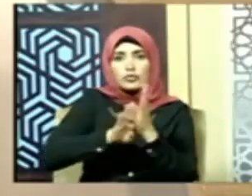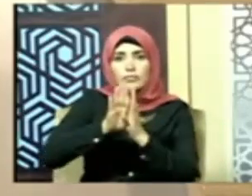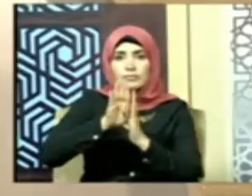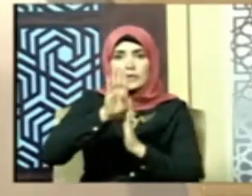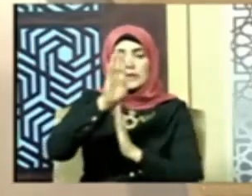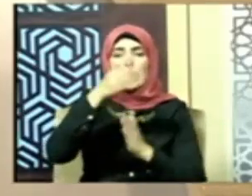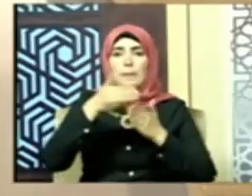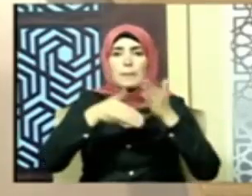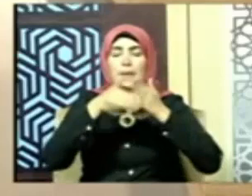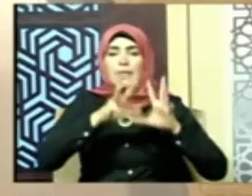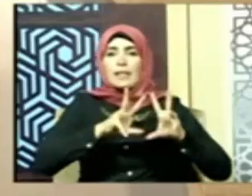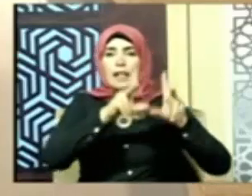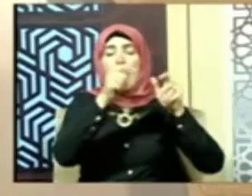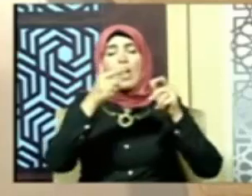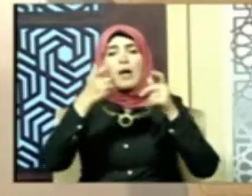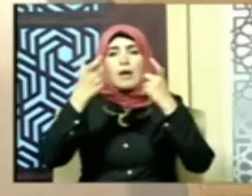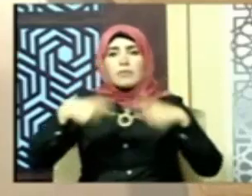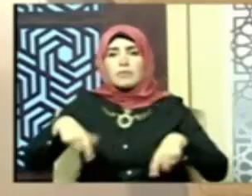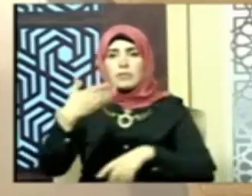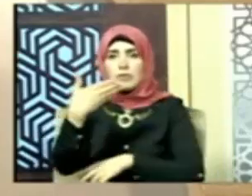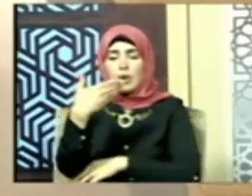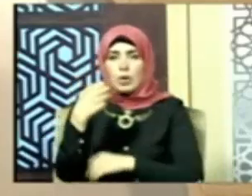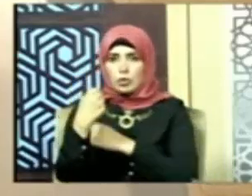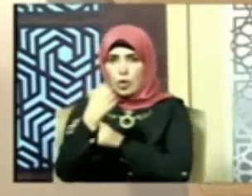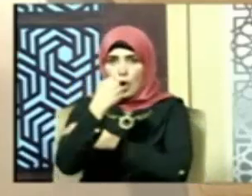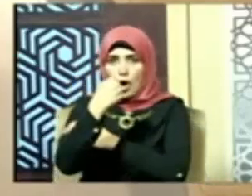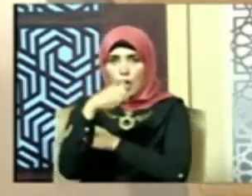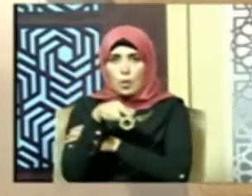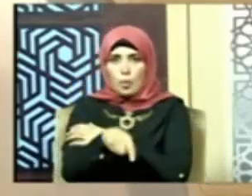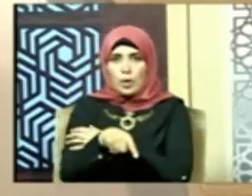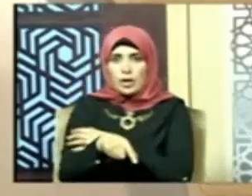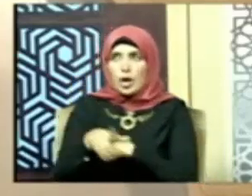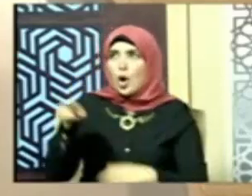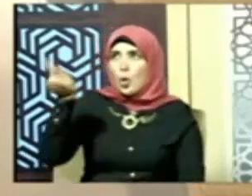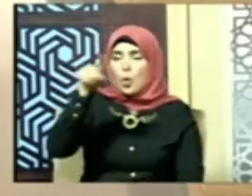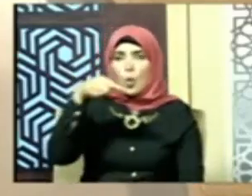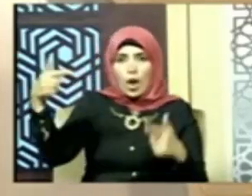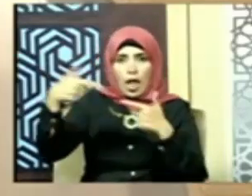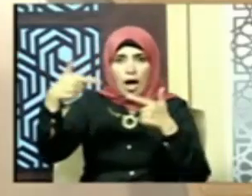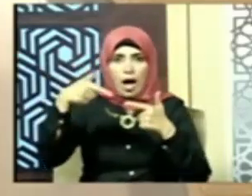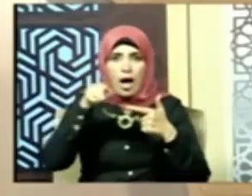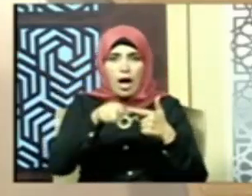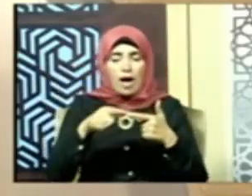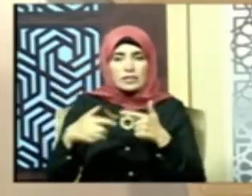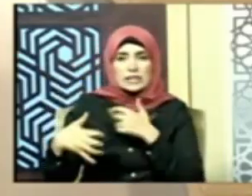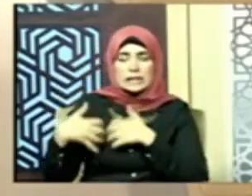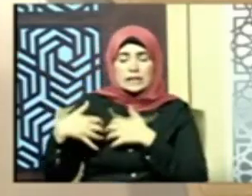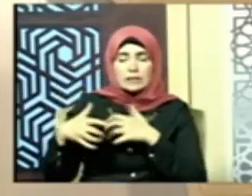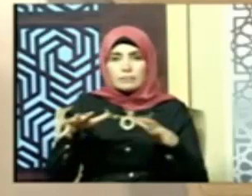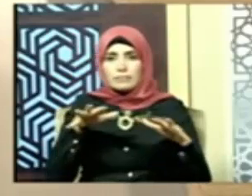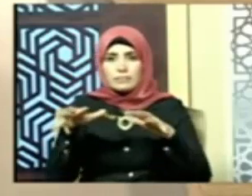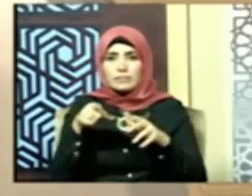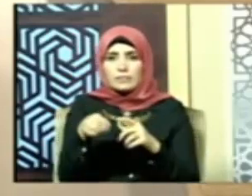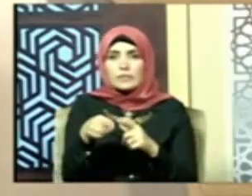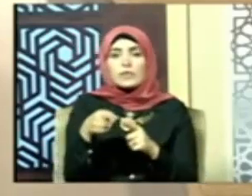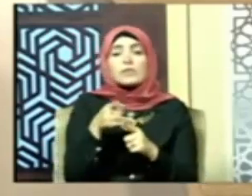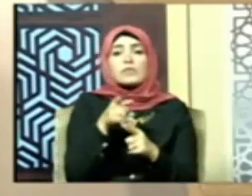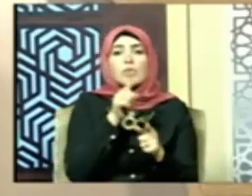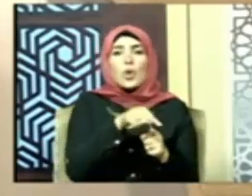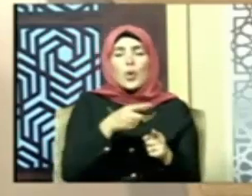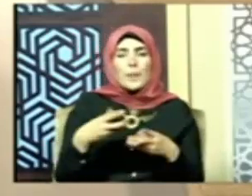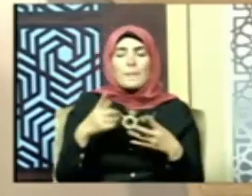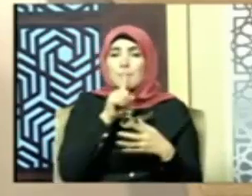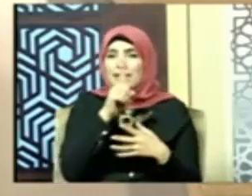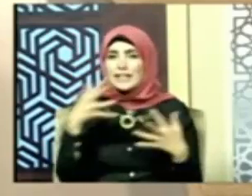وبناء دولة قوية يزعج الأعداء ويسر الأصدقاء. مصر